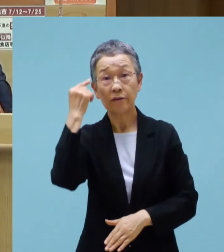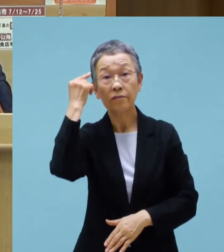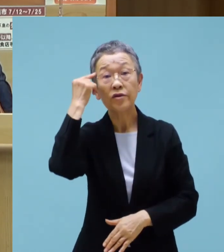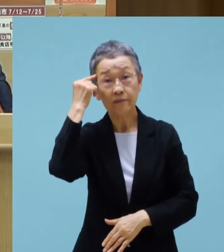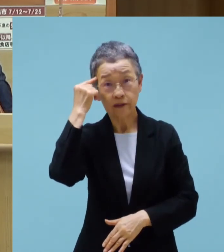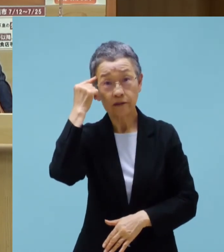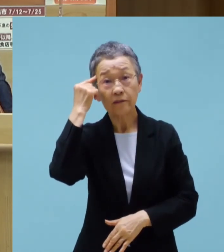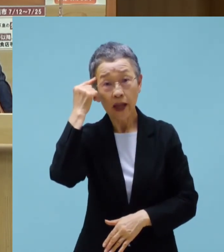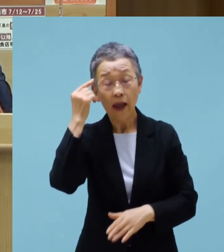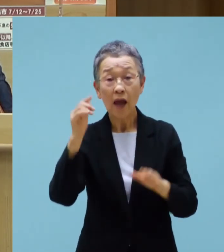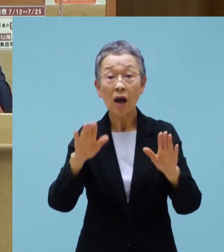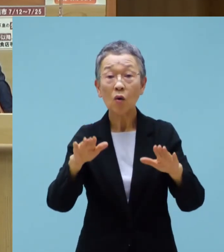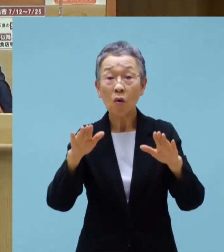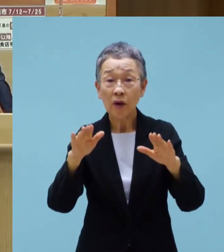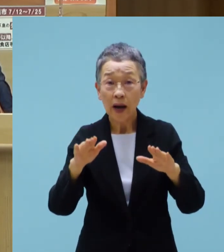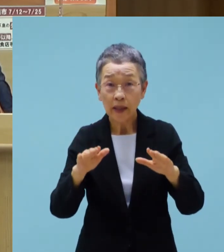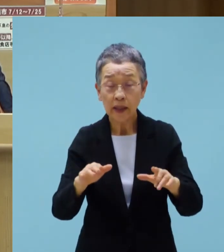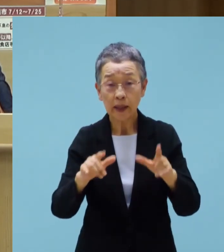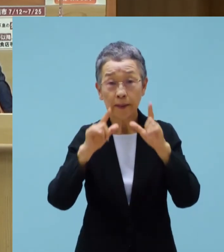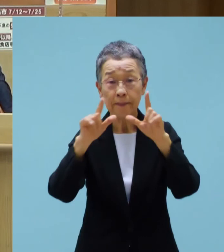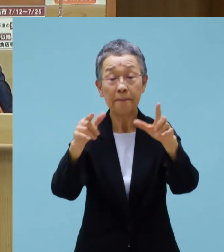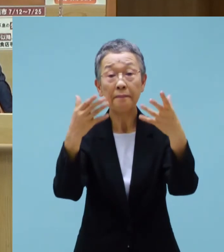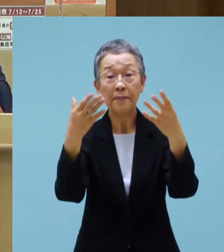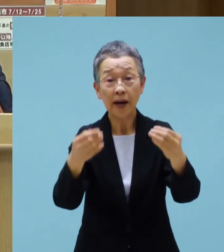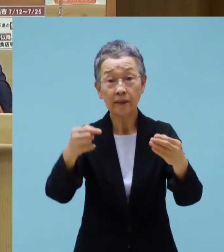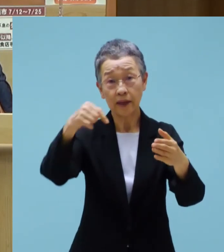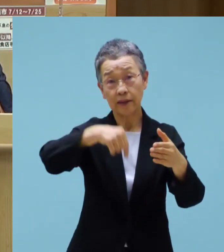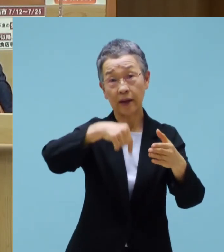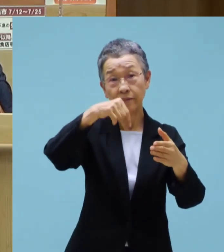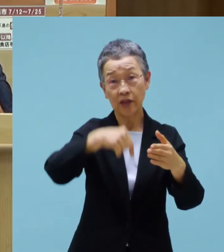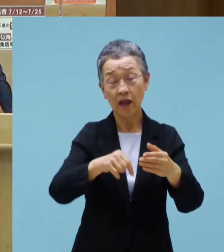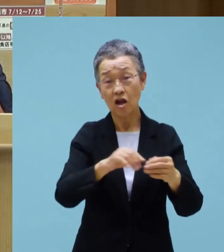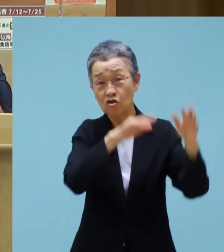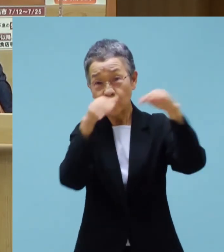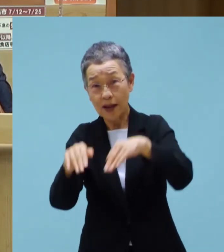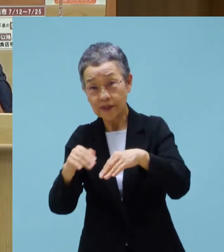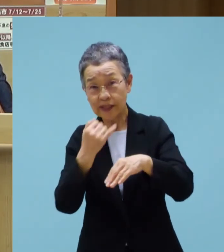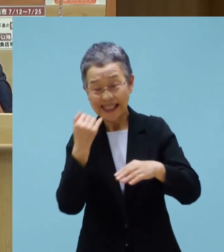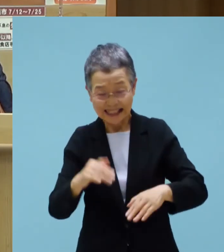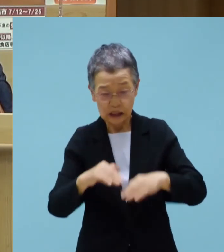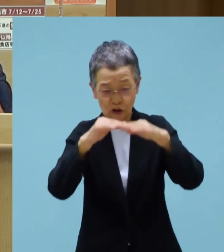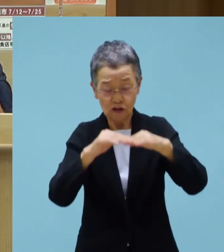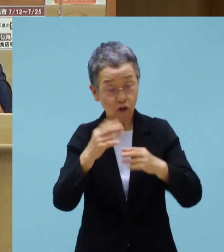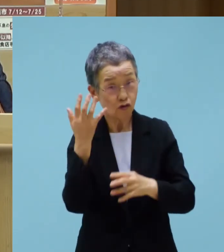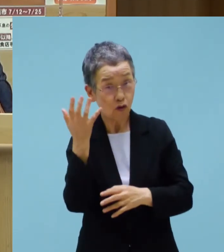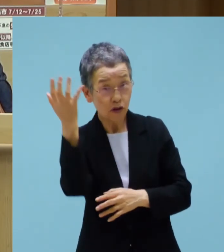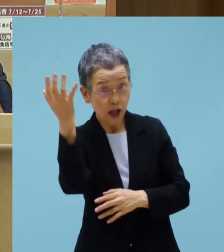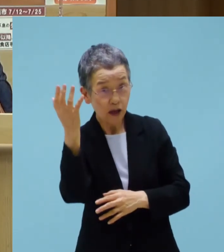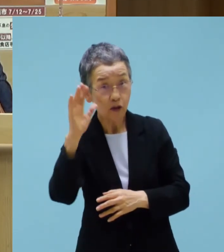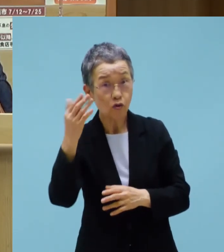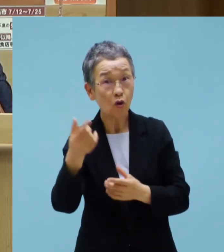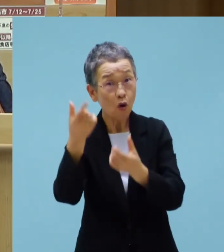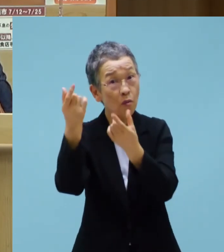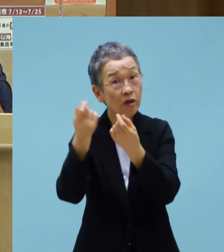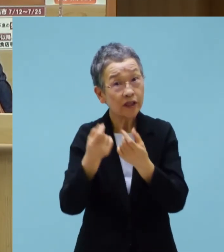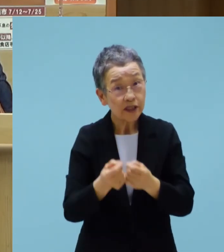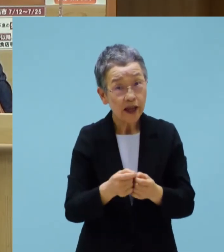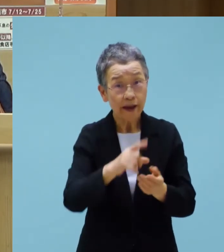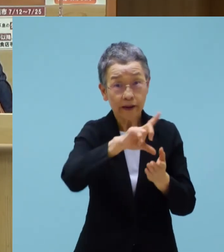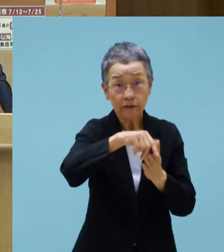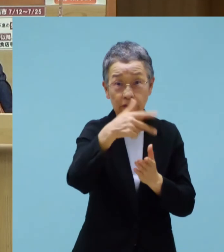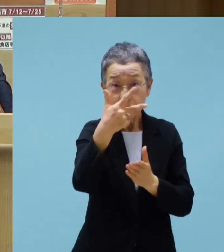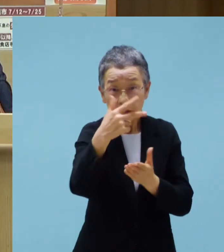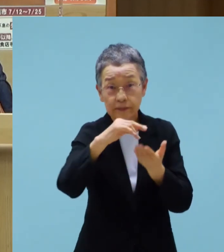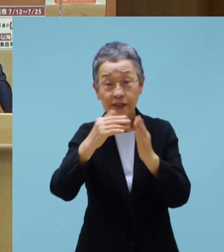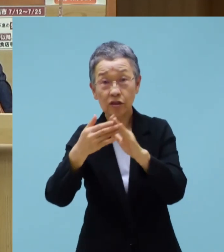今回設定公表させていただきました津波浸水想定、こちらをもとに各市町においてのハ